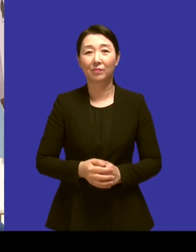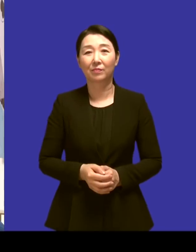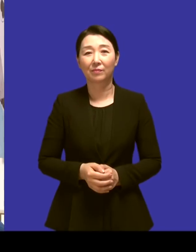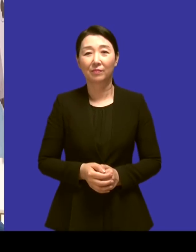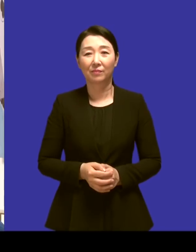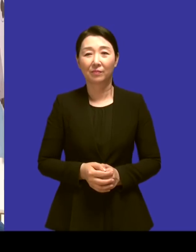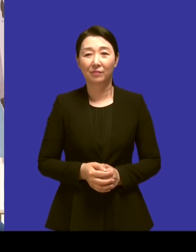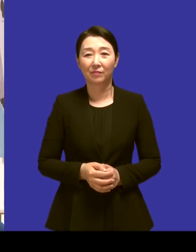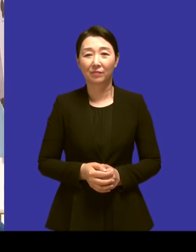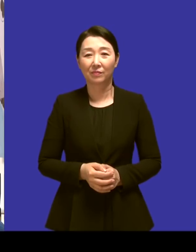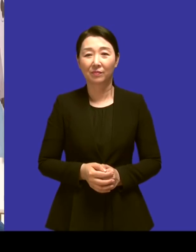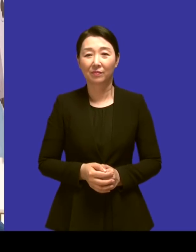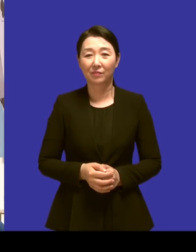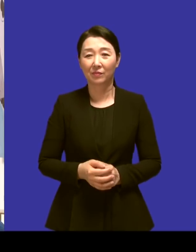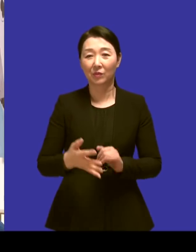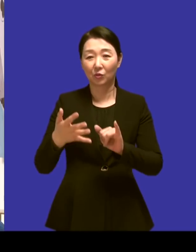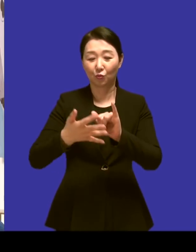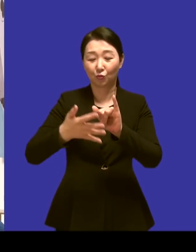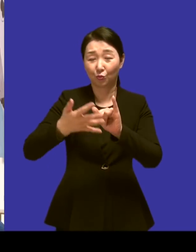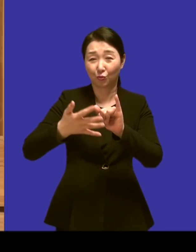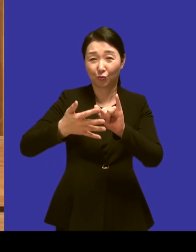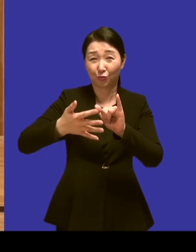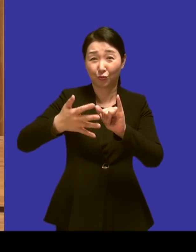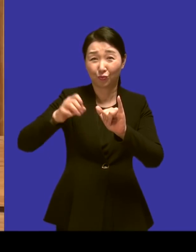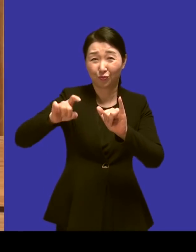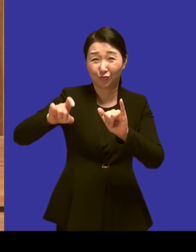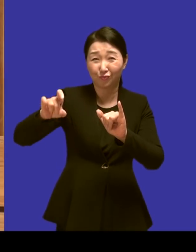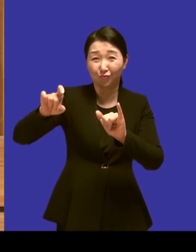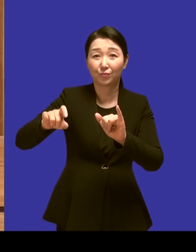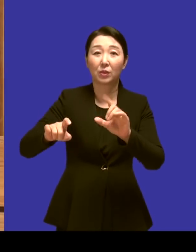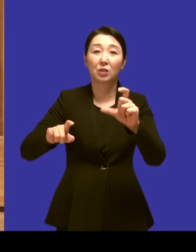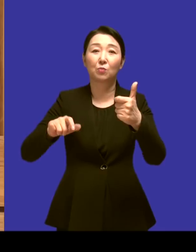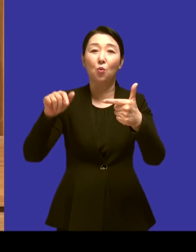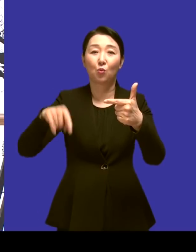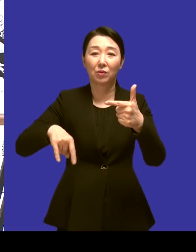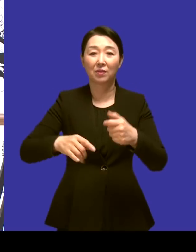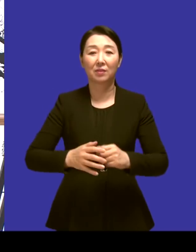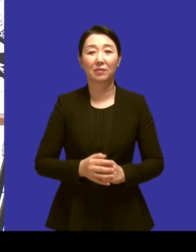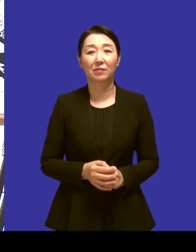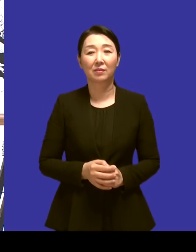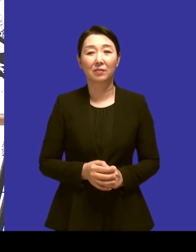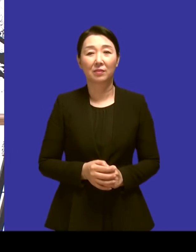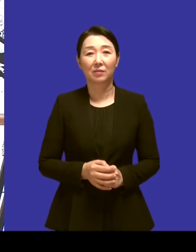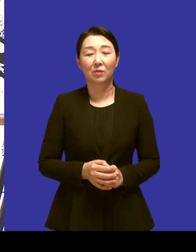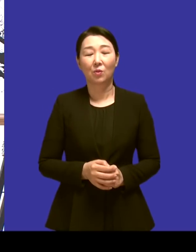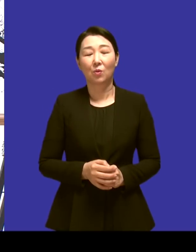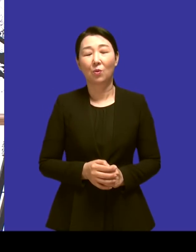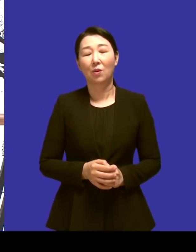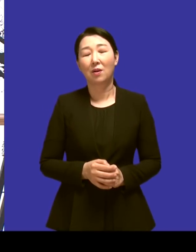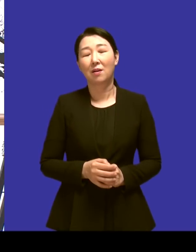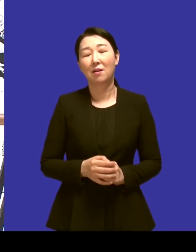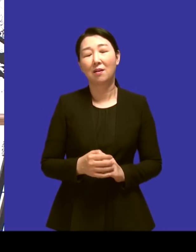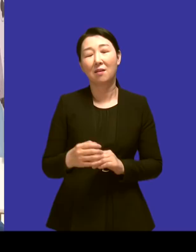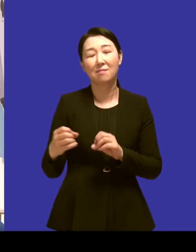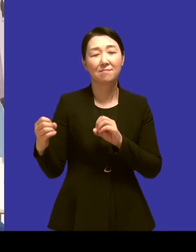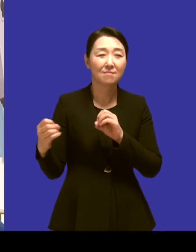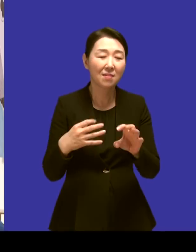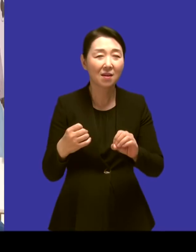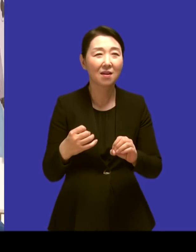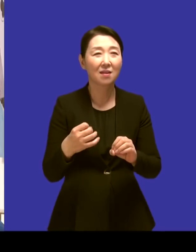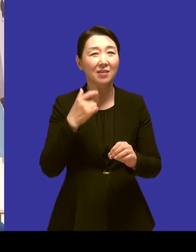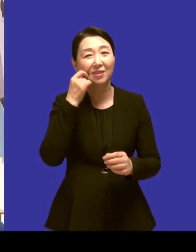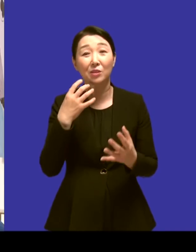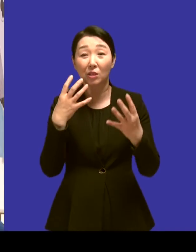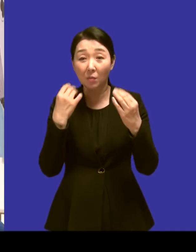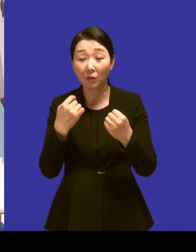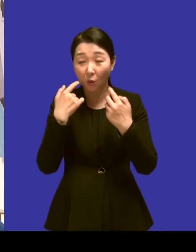이게 유튜브 급상승 15위까지 올라갔었어요. 와. 그러니까 엄청나게 많은 분들께 폭발적인 은혜가- 반응이 네. 있고 네. 그래서